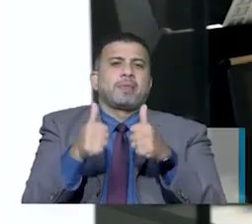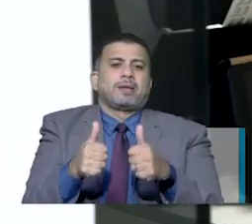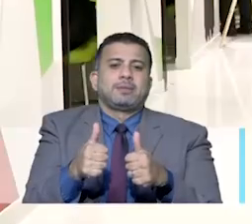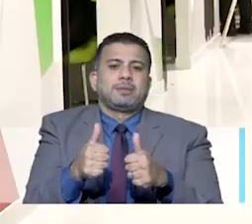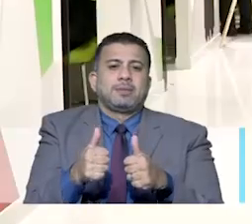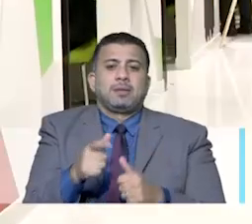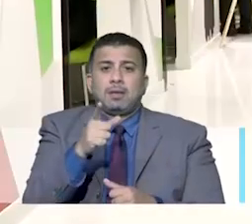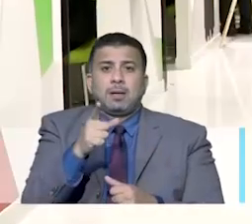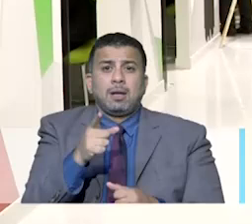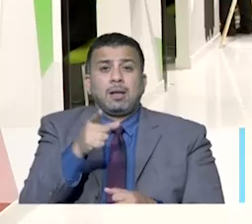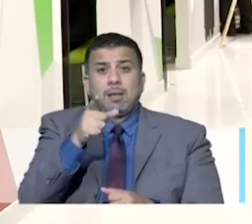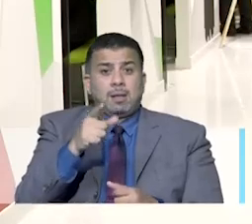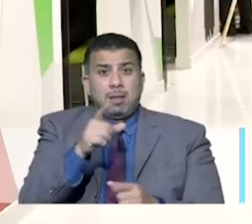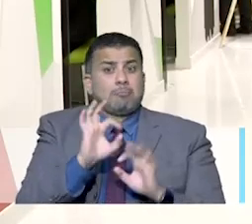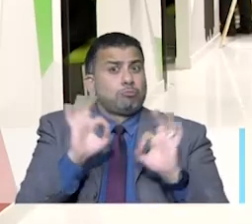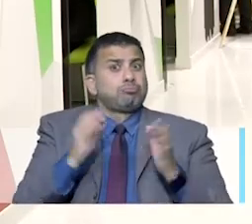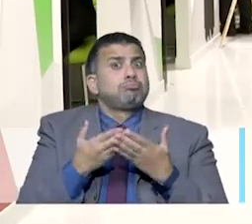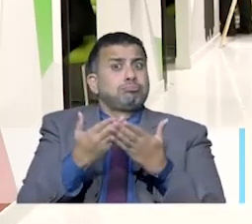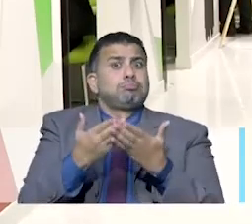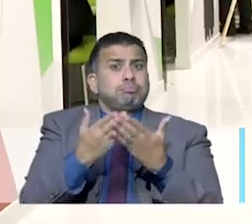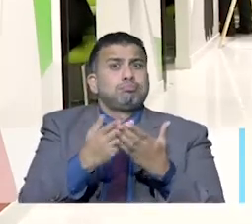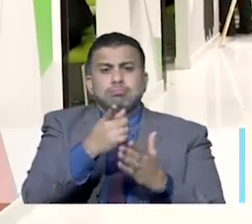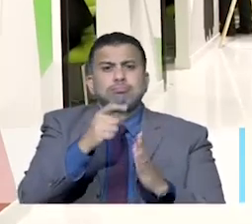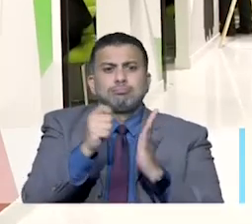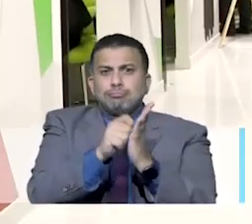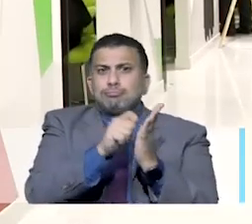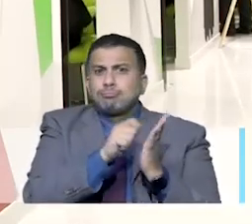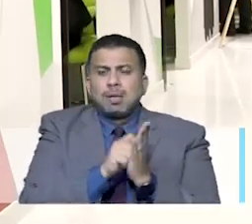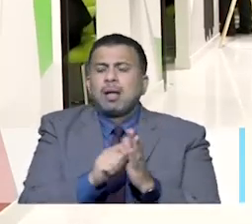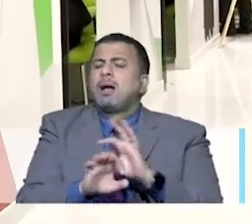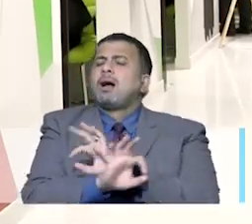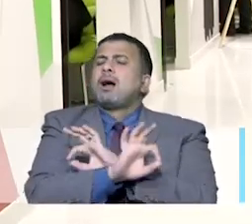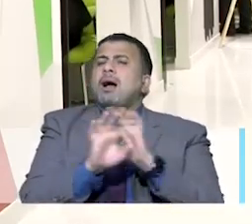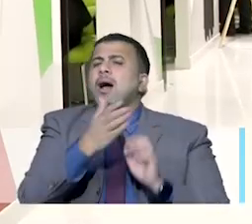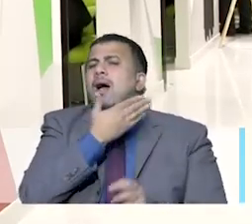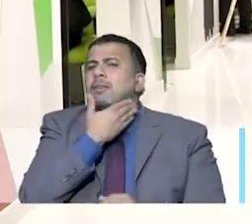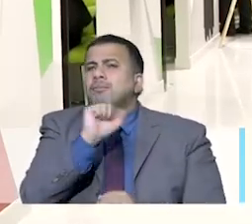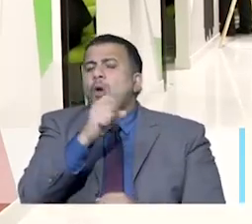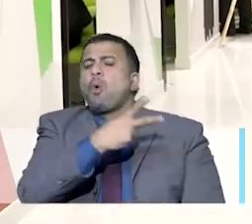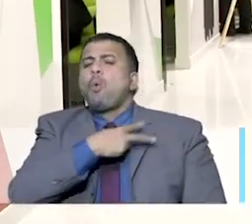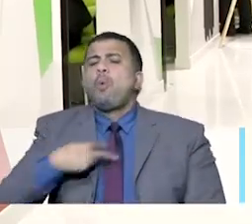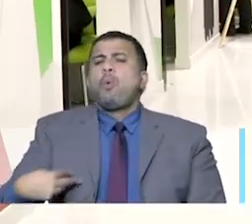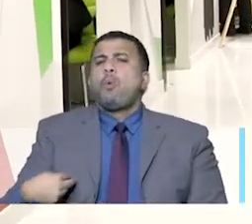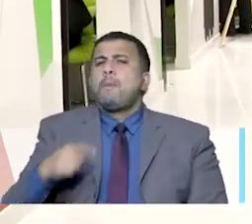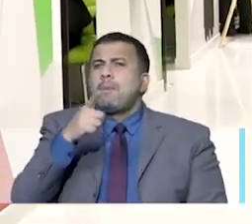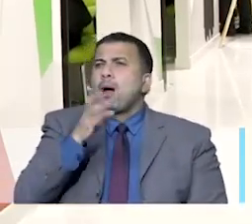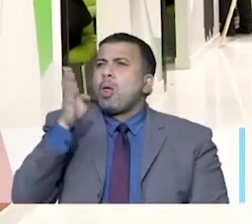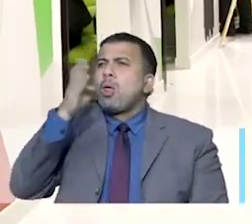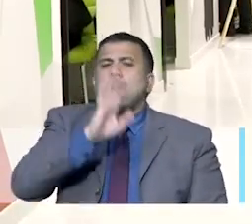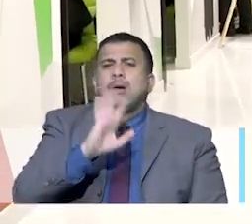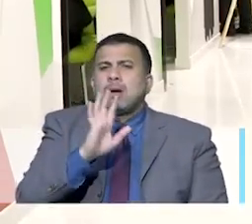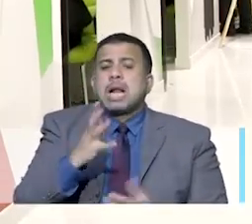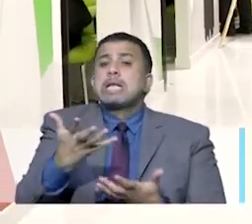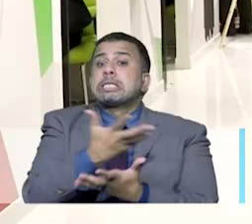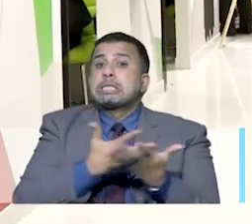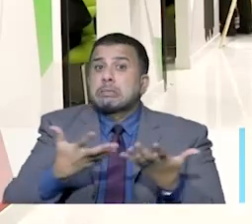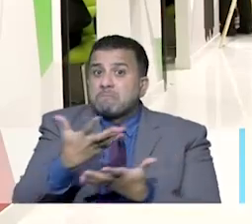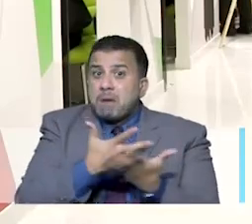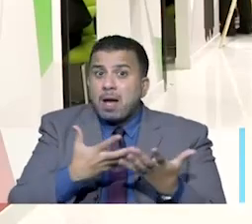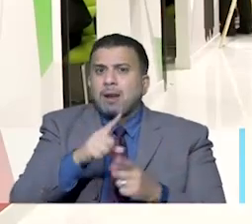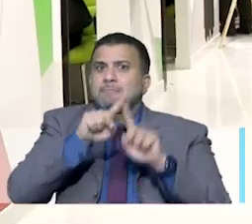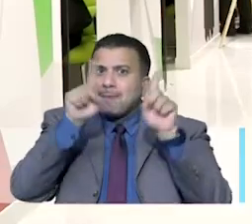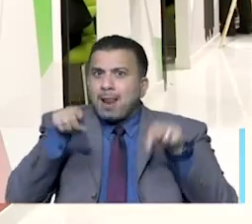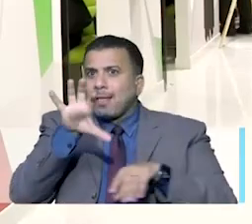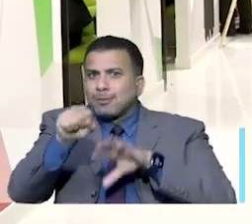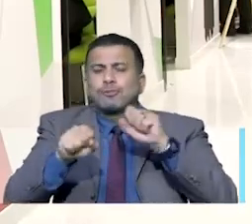اذا يوفر مركز الثقه للخدمات المتكامله كافه الخدمات الحكوميه امام المستثمرين والمتعاملين في